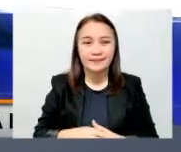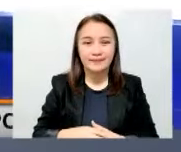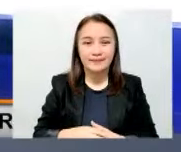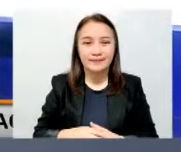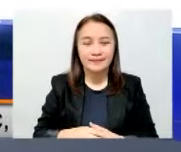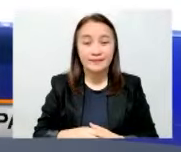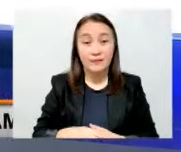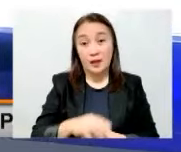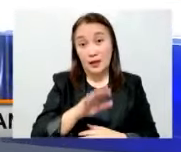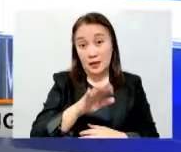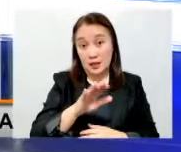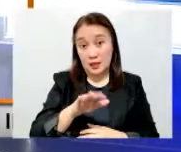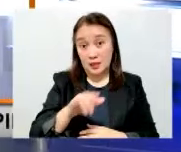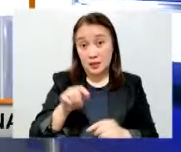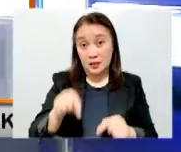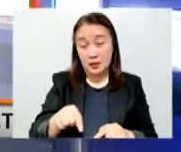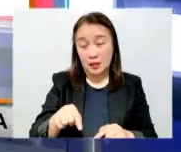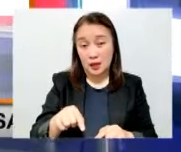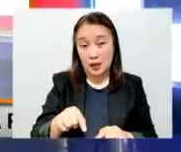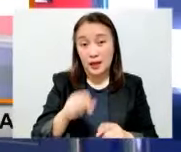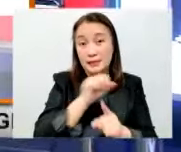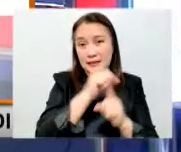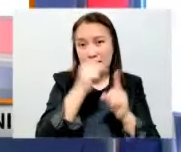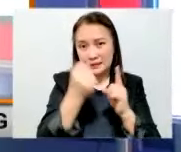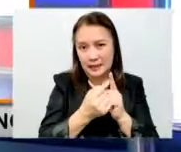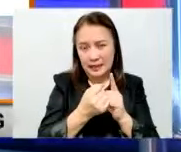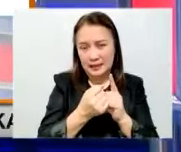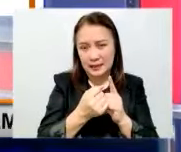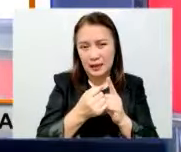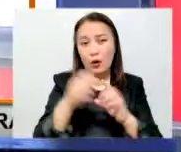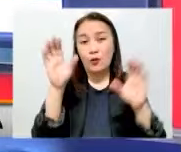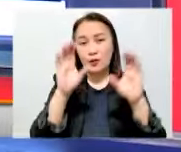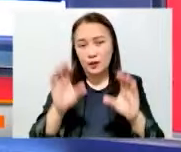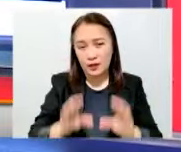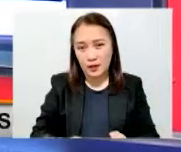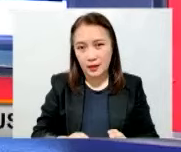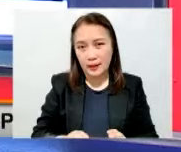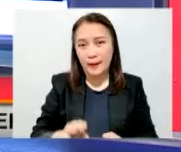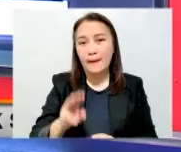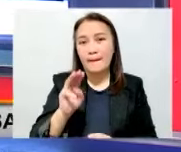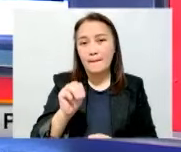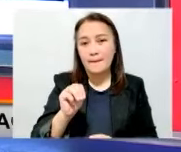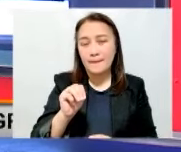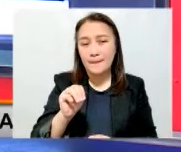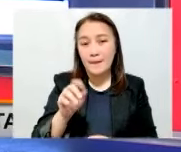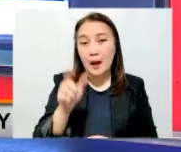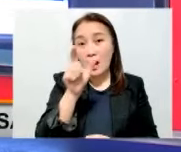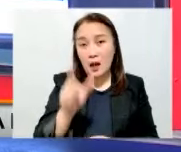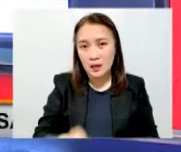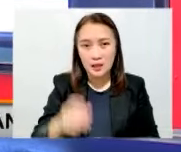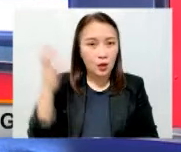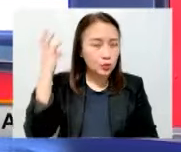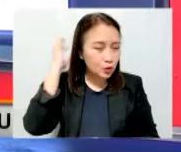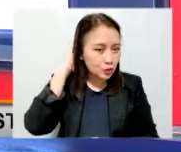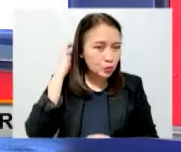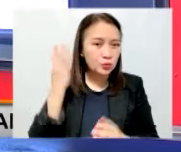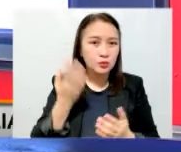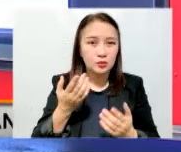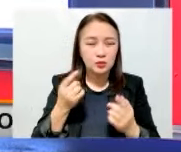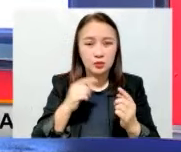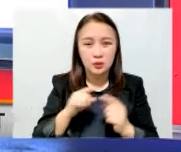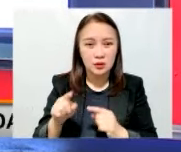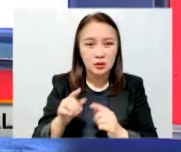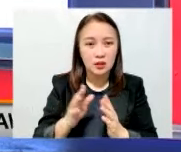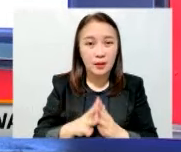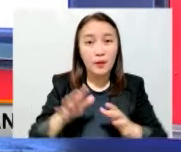Ito pang isang nasa state of calamity ang Maguindanao del Sur. Dahil naman po yan sa matinding baha na namerwisyo rin sa iba pang bahagi